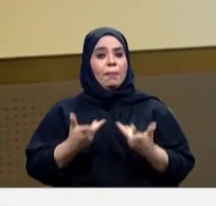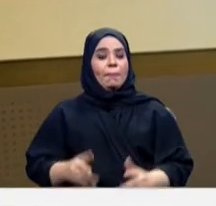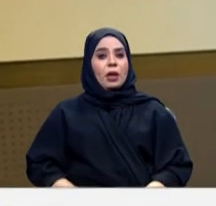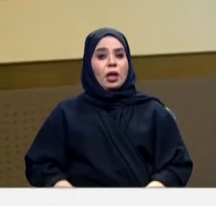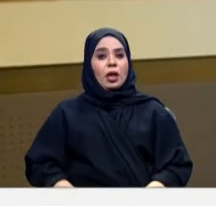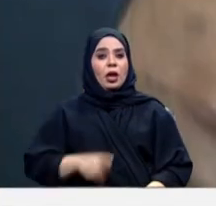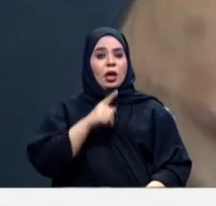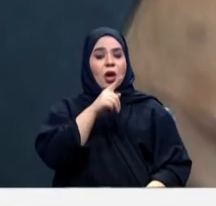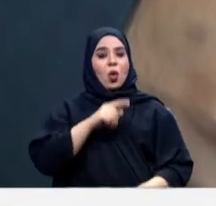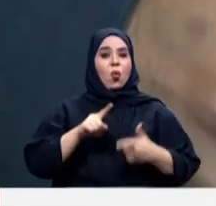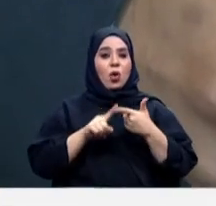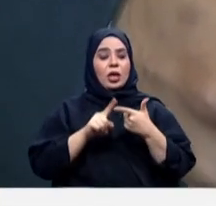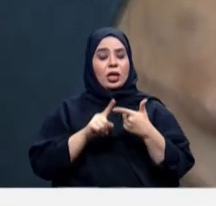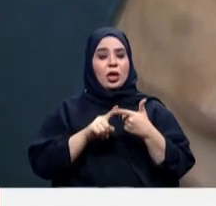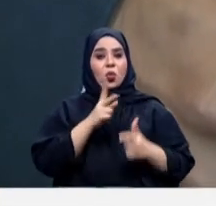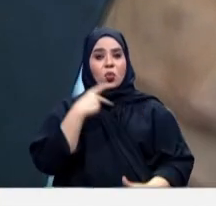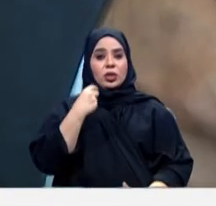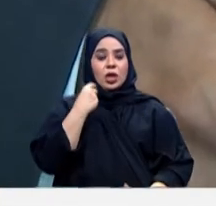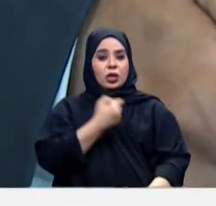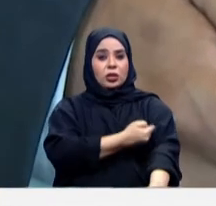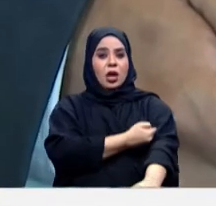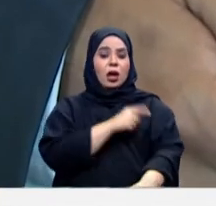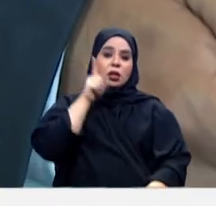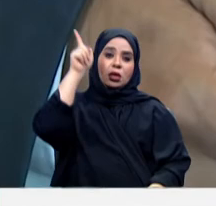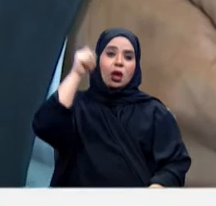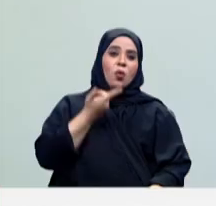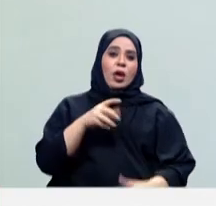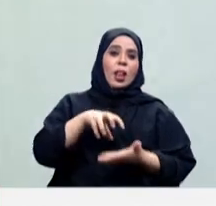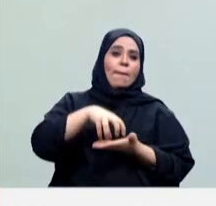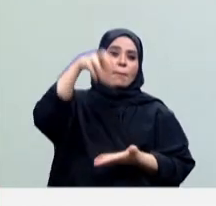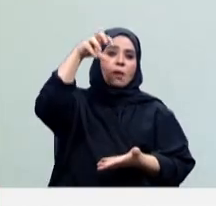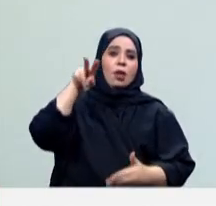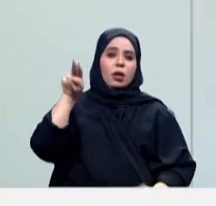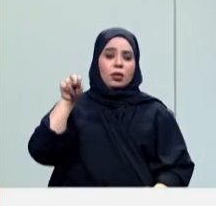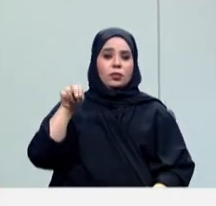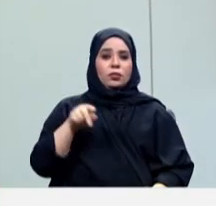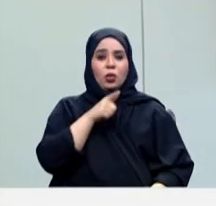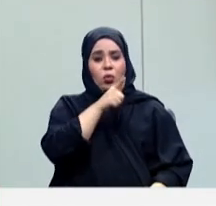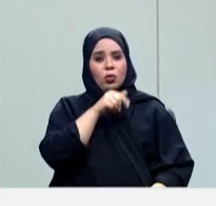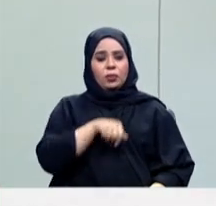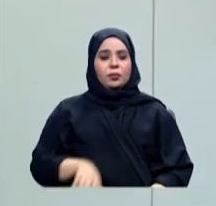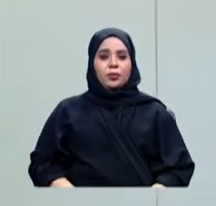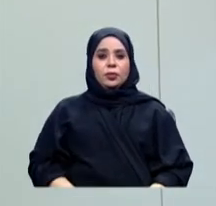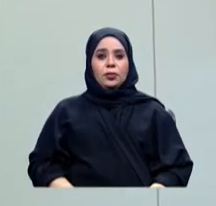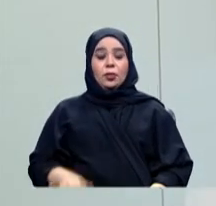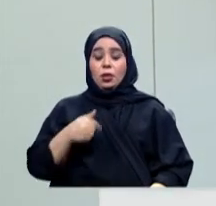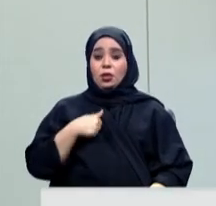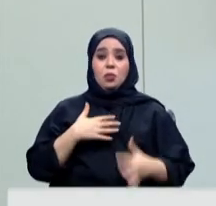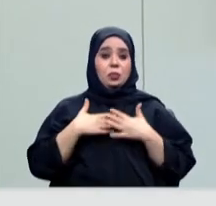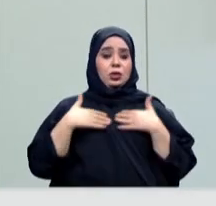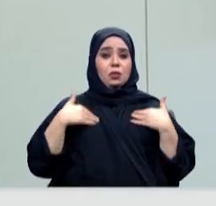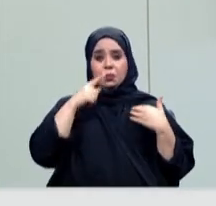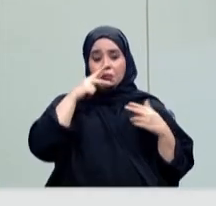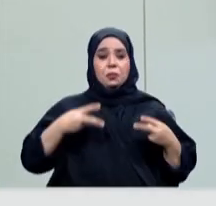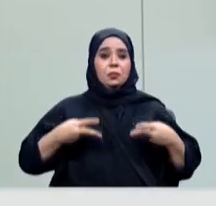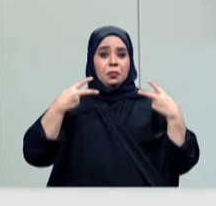وكيل وزارة الصحة بمبنى الأمم المتحدة في نيويورك. اليوم احنا جدا يعني نفخر بهذه الجائزة، جائزة الأمم